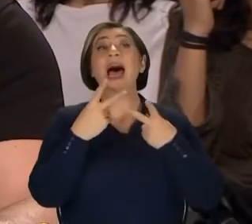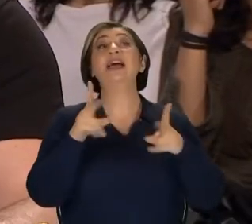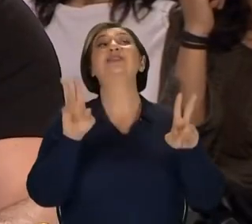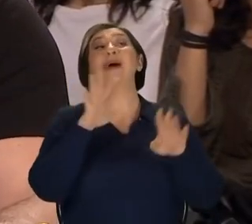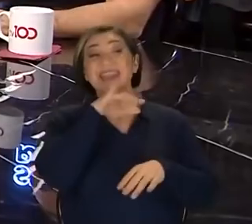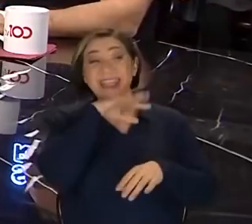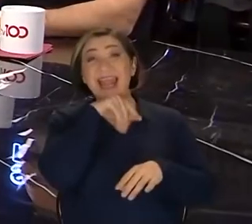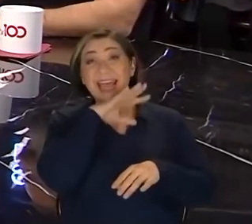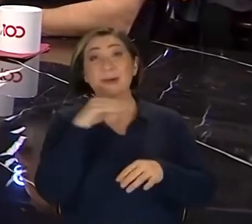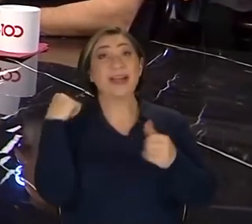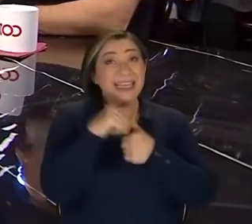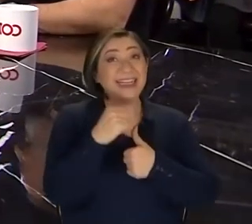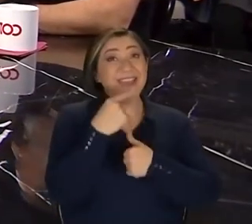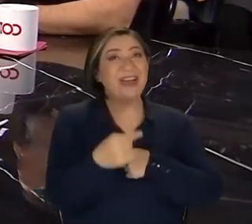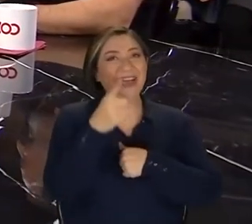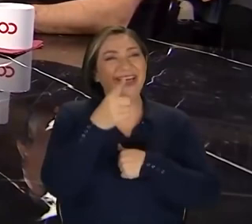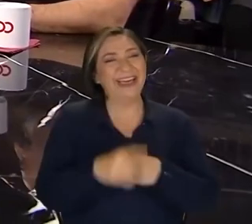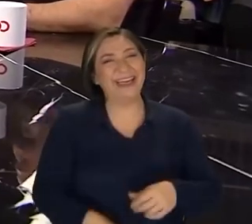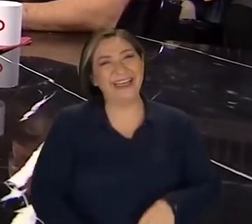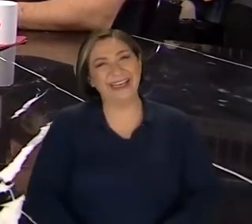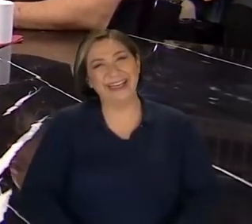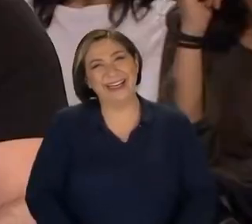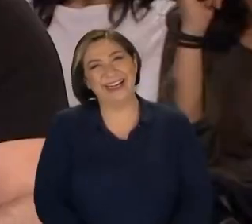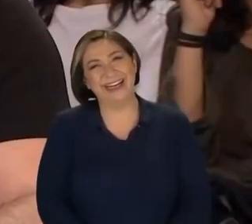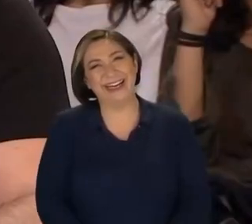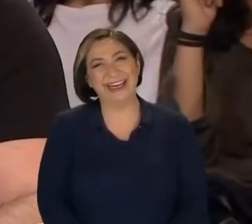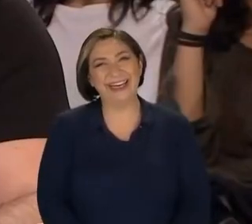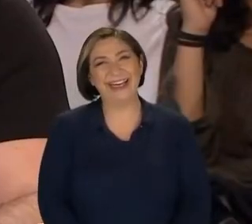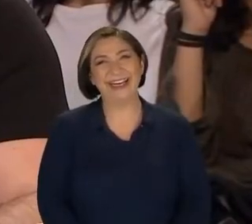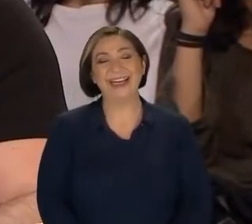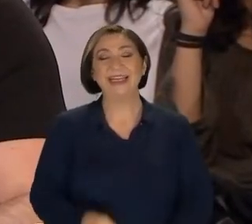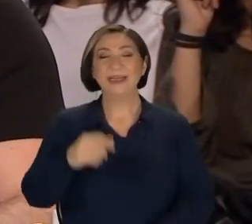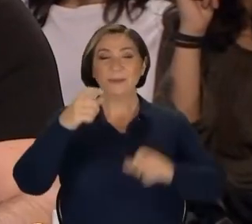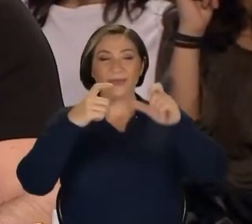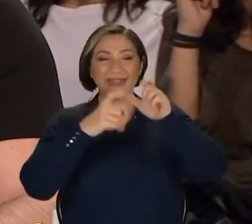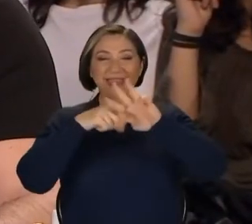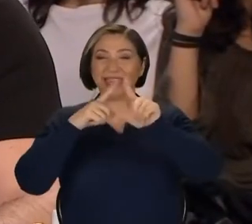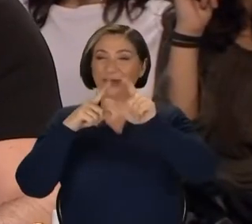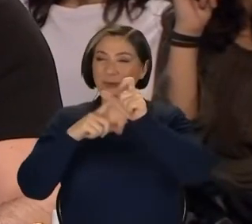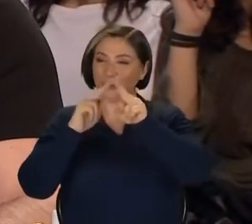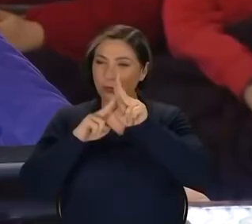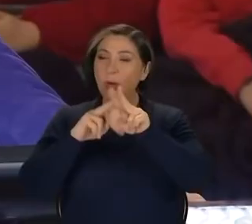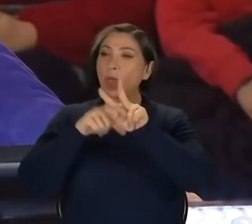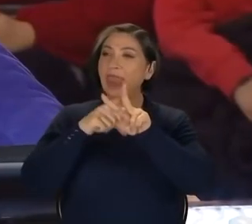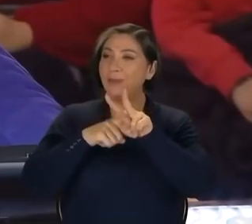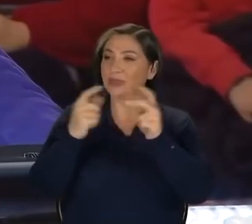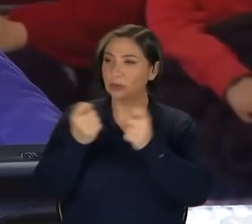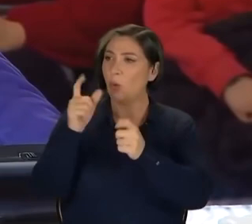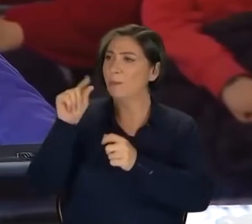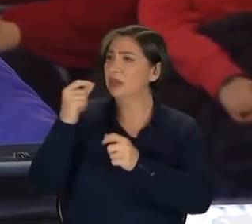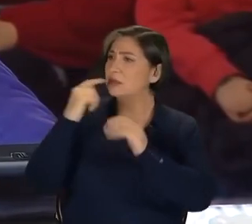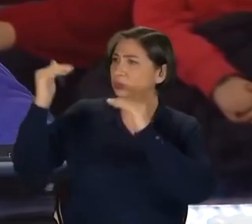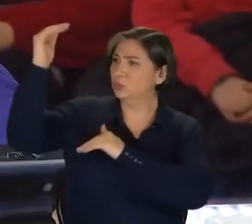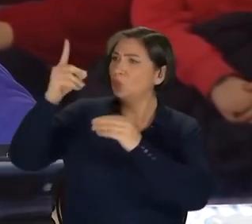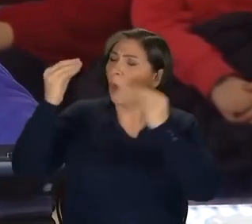dedeler. Gene söylüyor bunu. Ya ben Selçuk Yöntem'le çalışırken görüyorum. Benden 11 yaş büyük ve çok ağır bir